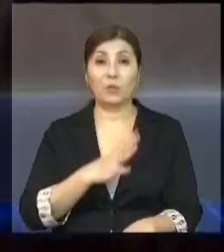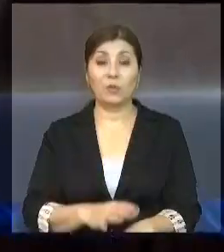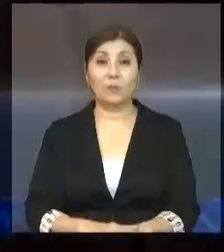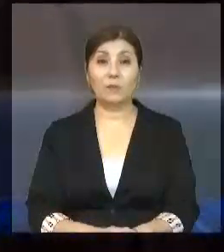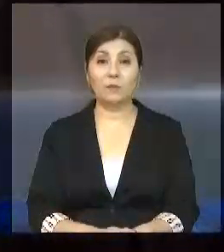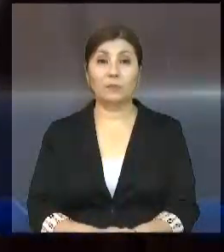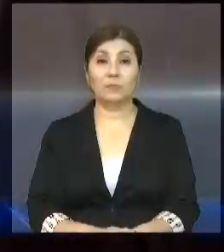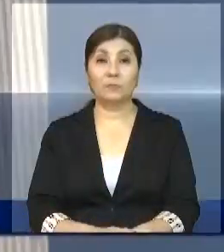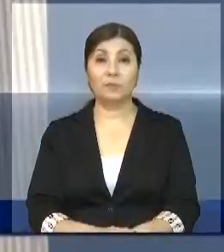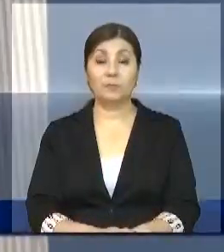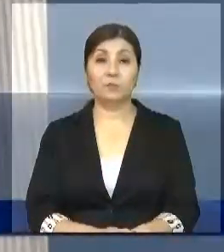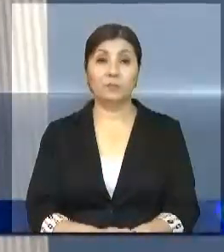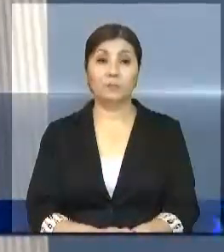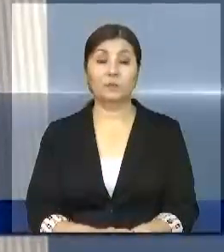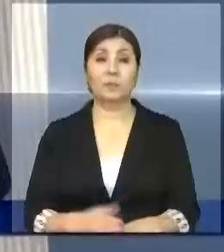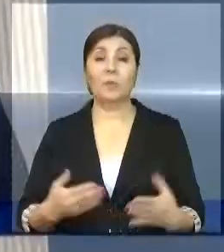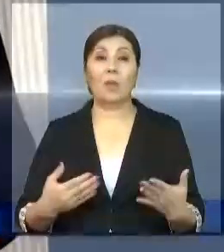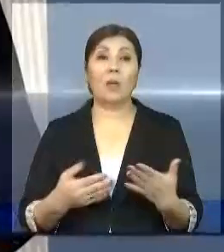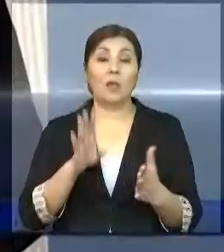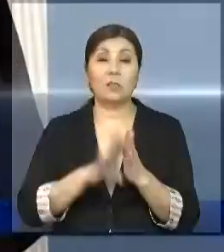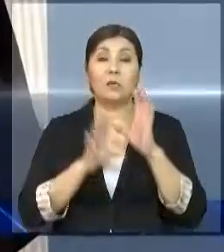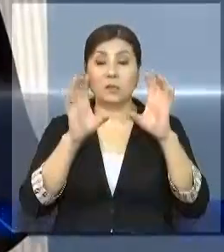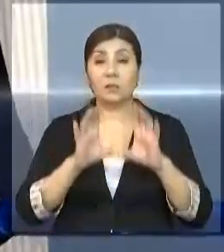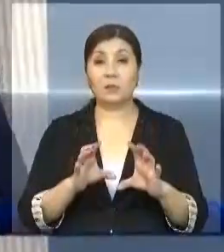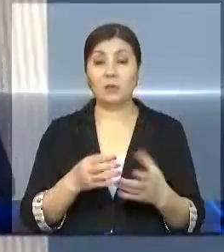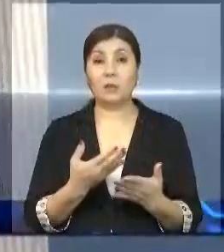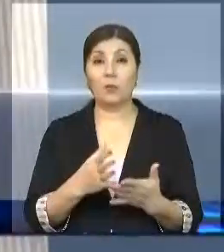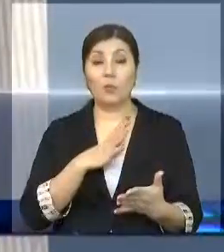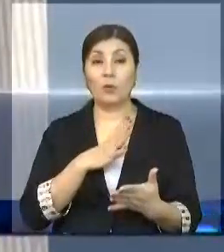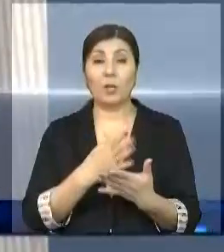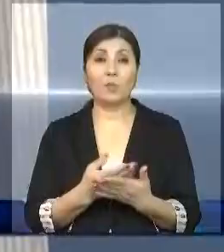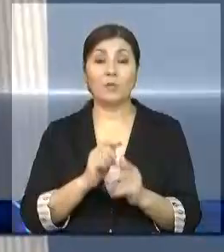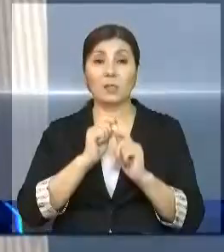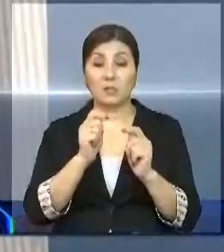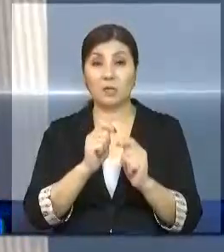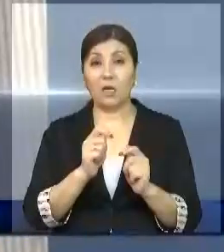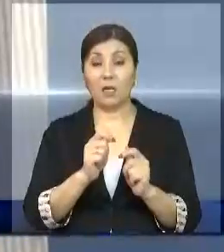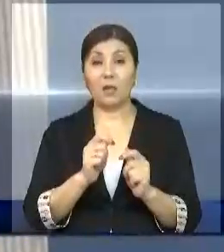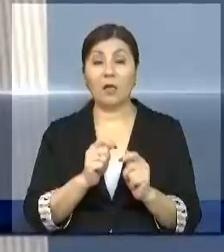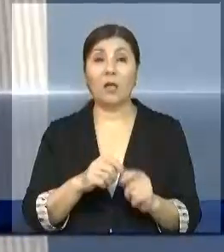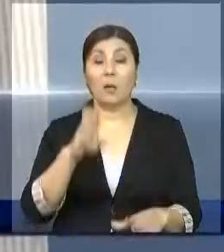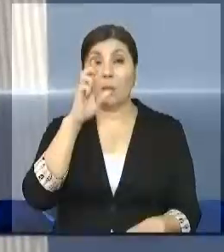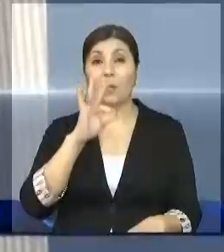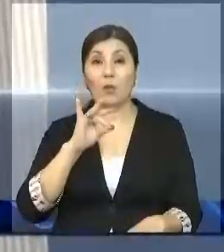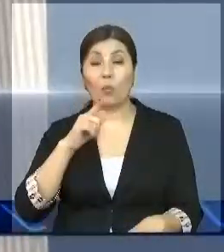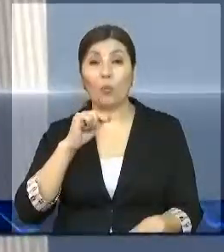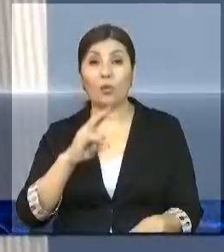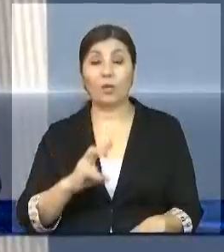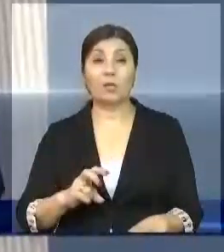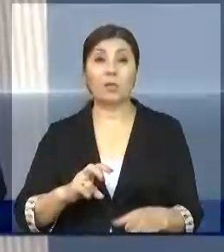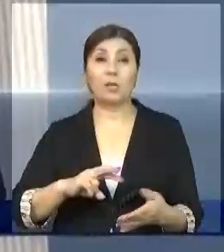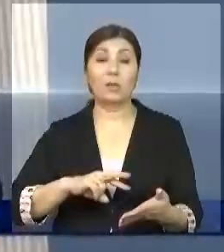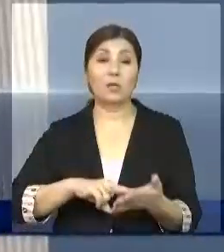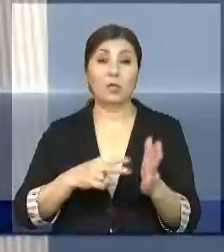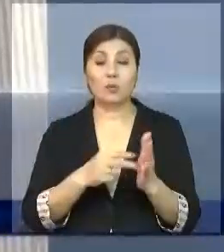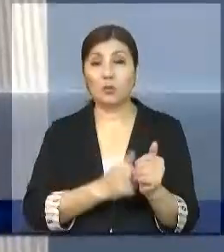құқықтарын қорғаған болатын. Жаңағы заңсыздыққа жол берген сыйақы төлемеу бойынша, мысалы үшін, мемлекеттік орындарға жаңағы тексеру жүргіземіз, жоспардан тексеру жүргіземіз,